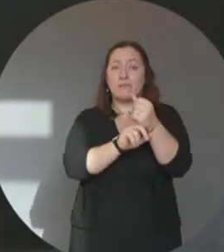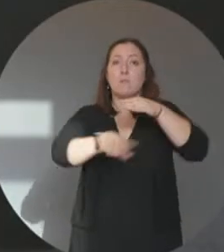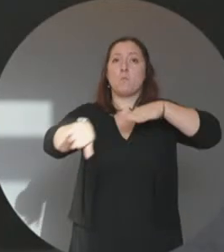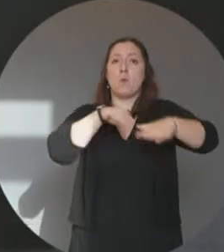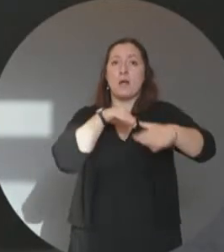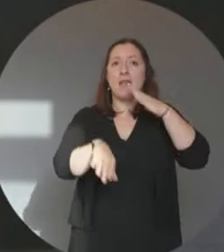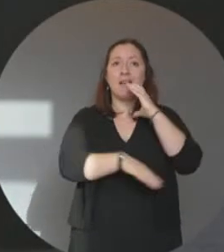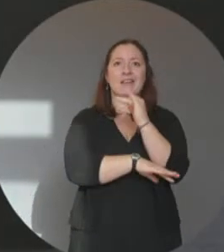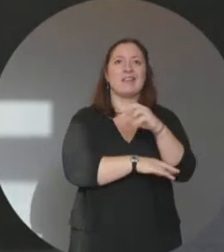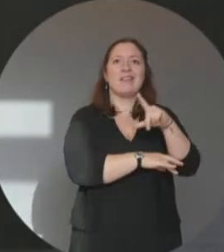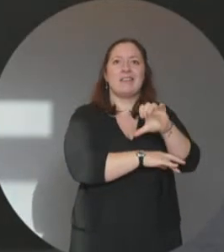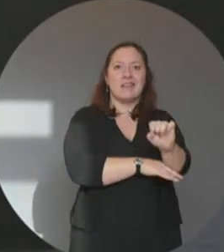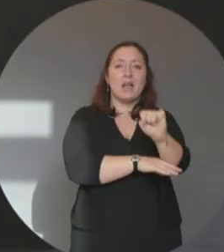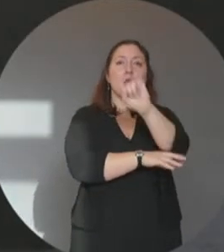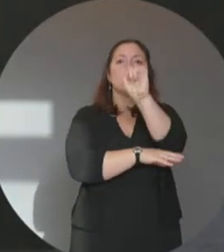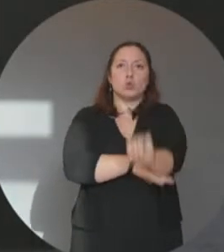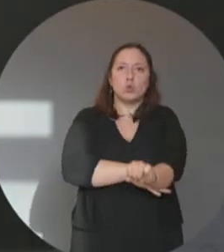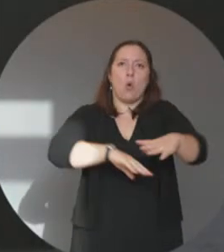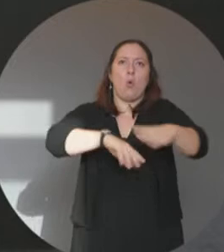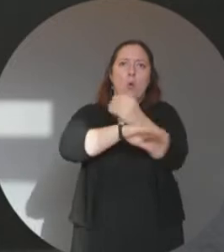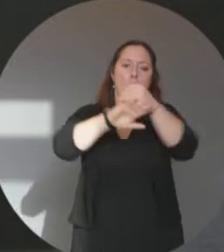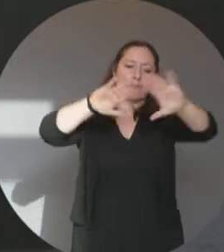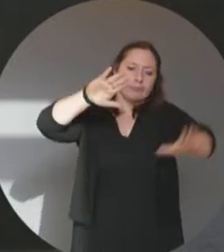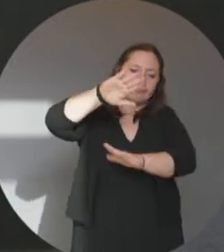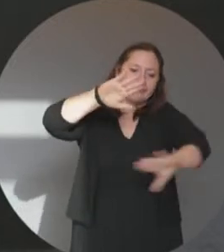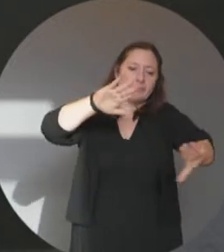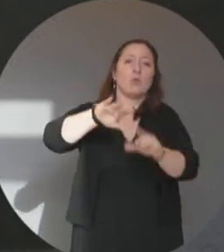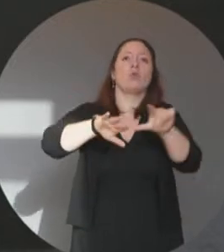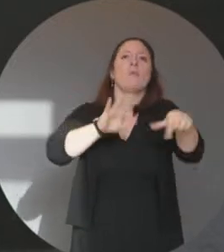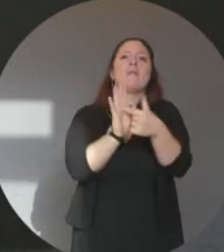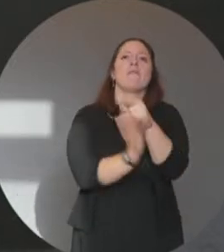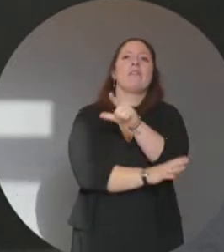du sud de l'agglomération rouennaise 2023